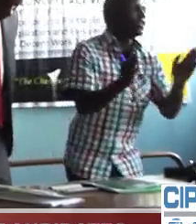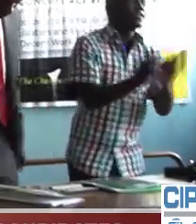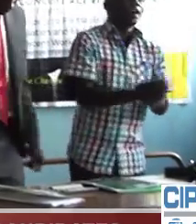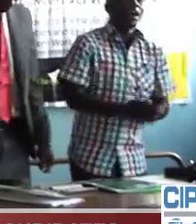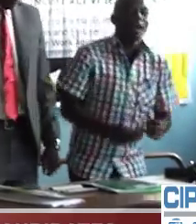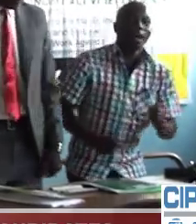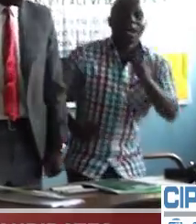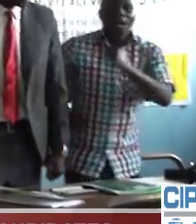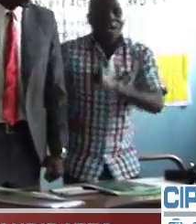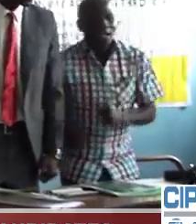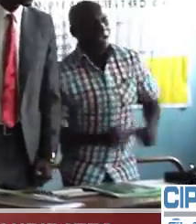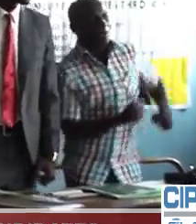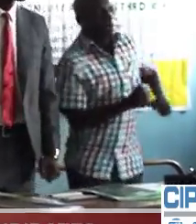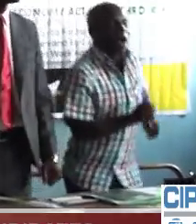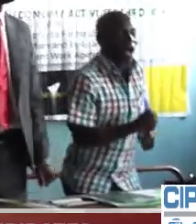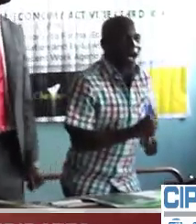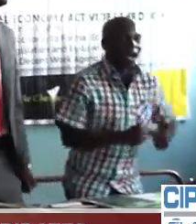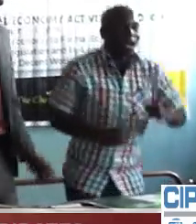Iva